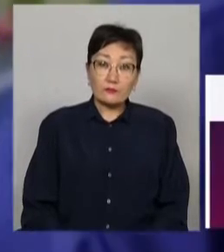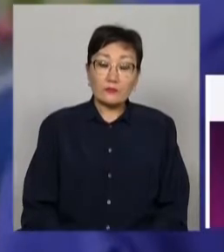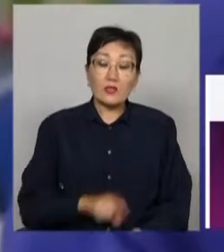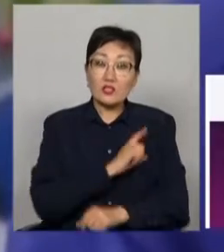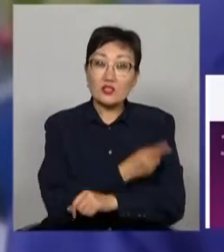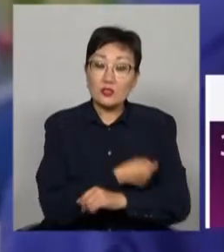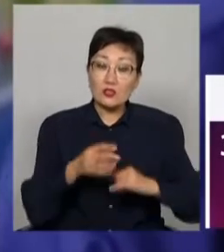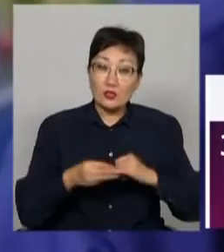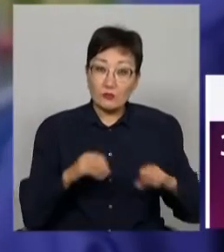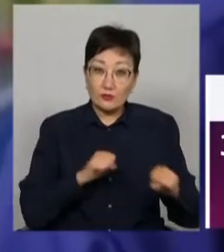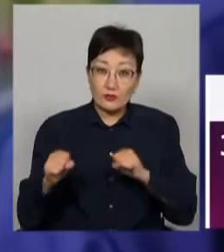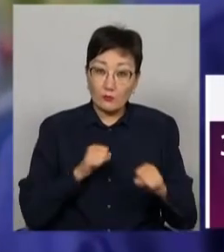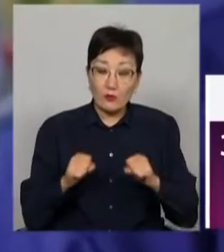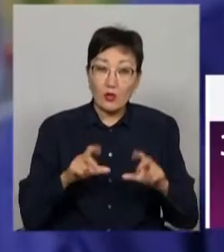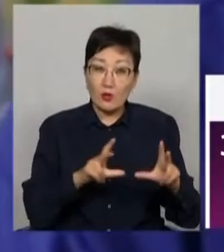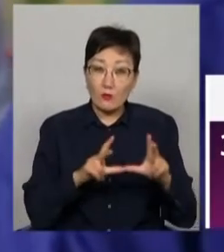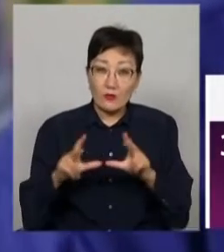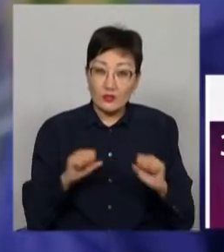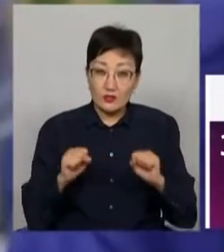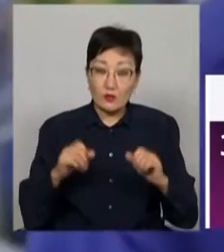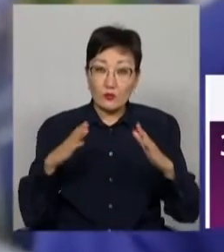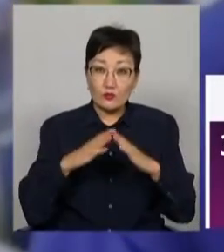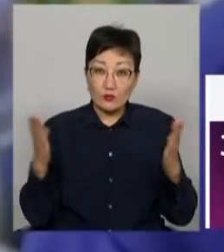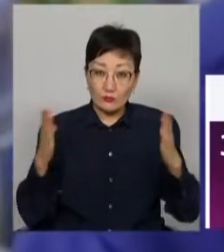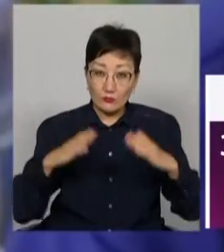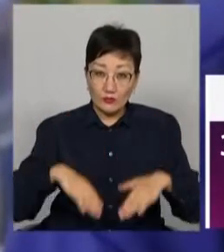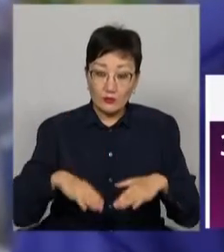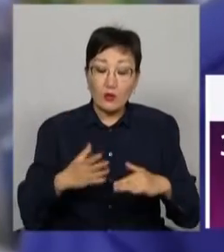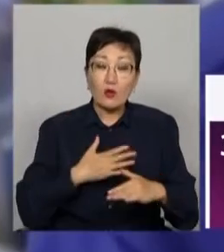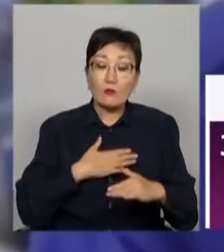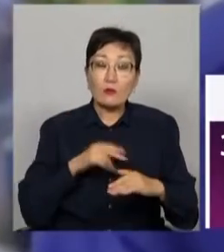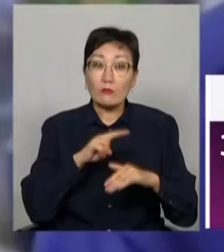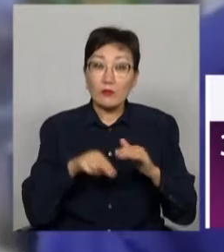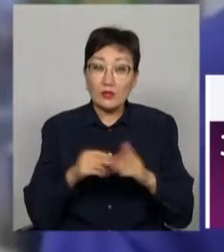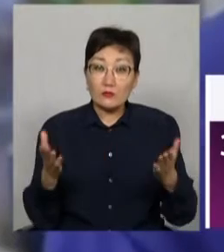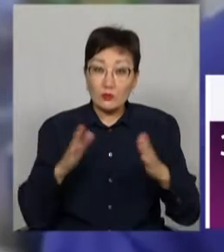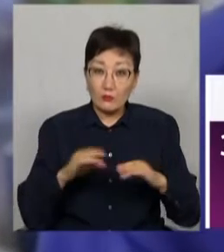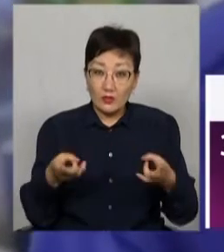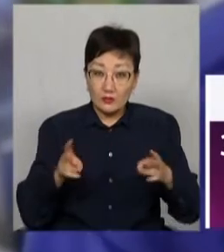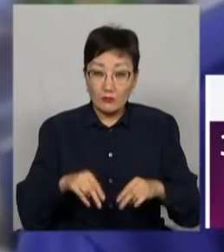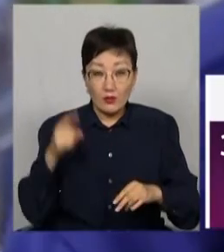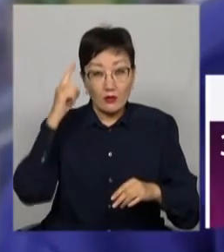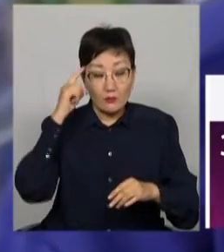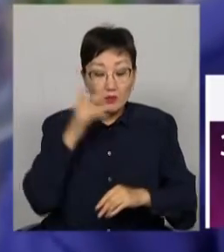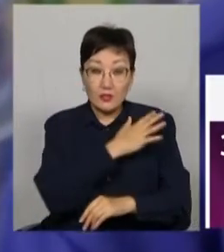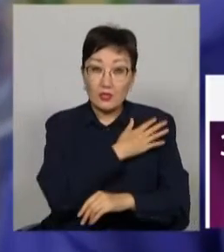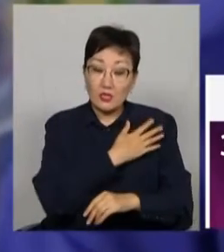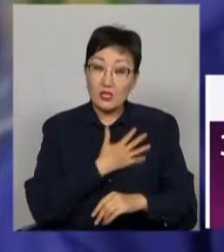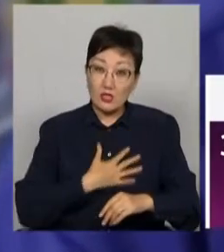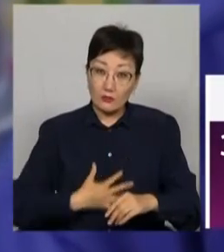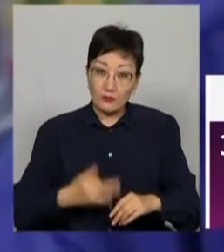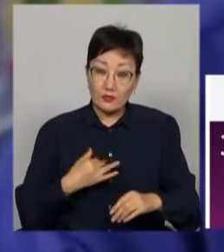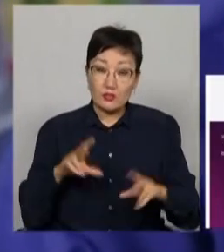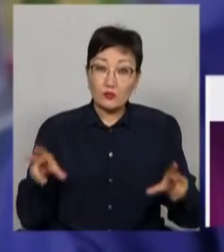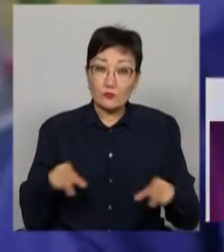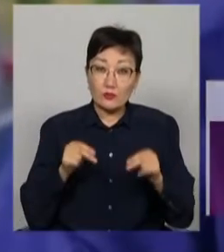Қатты сілкініс болды. Жиһаздар қозғалып, үйдің төбесі түсіп қалды. Мен үйіндінің астында қалдым. Басымды, иығымды жарақаттағанымен